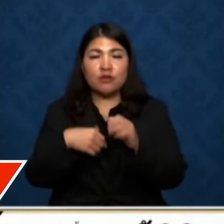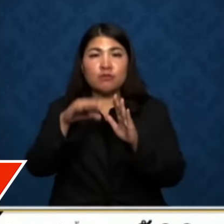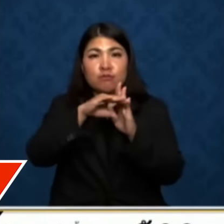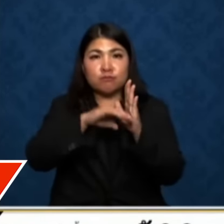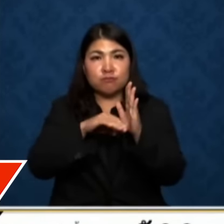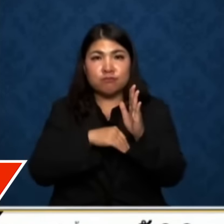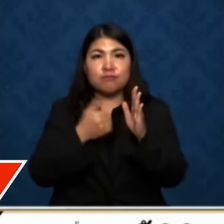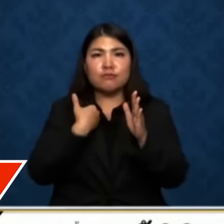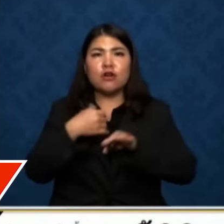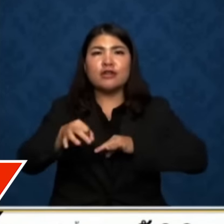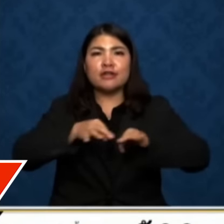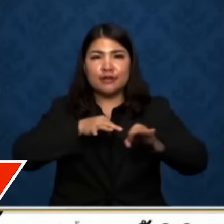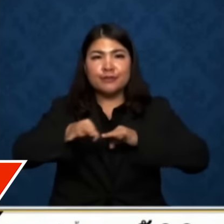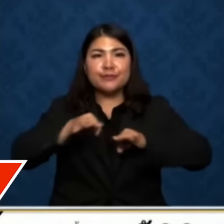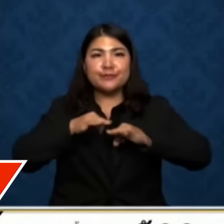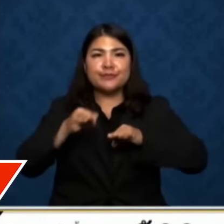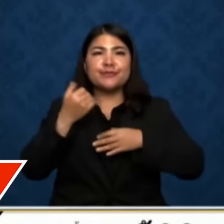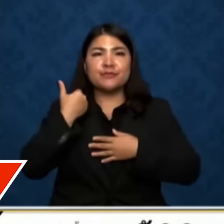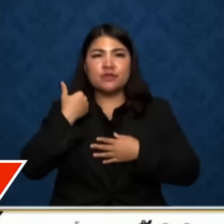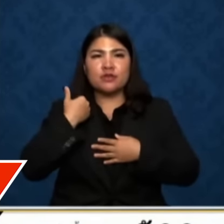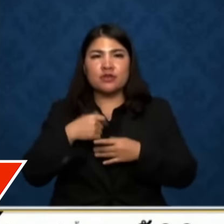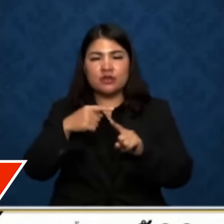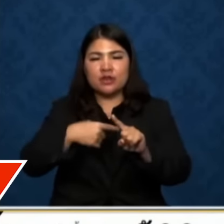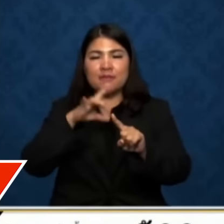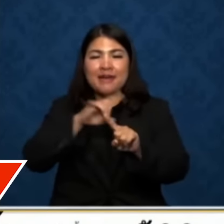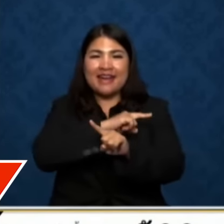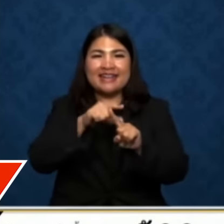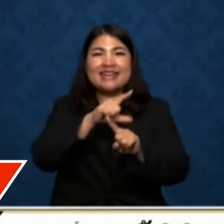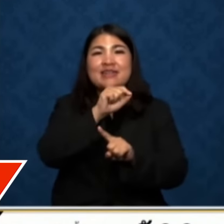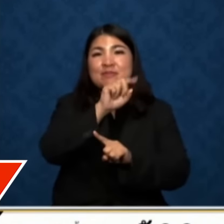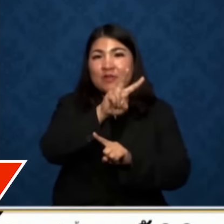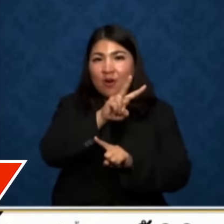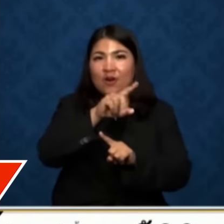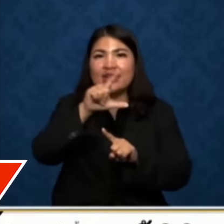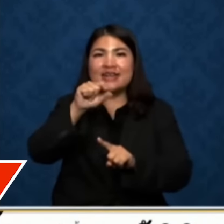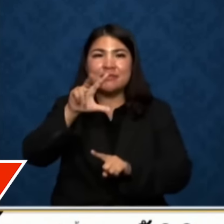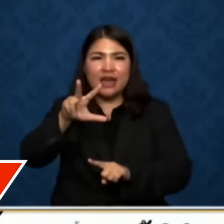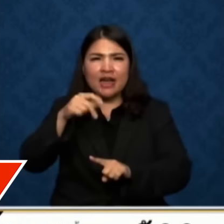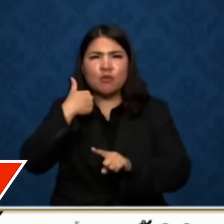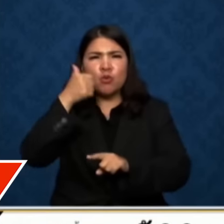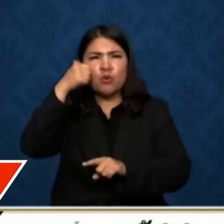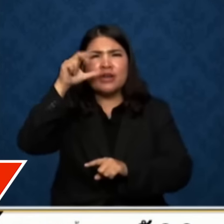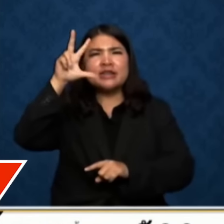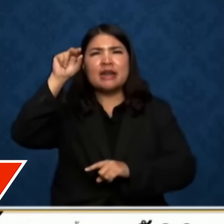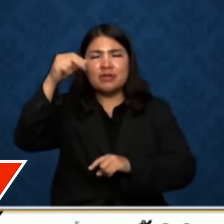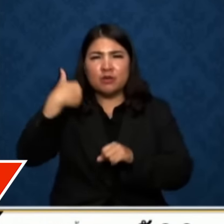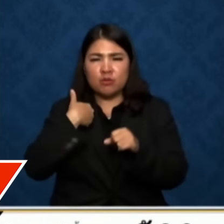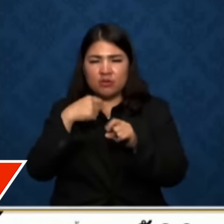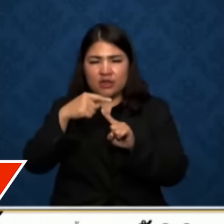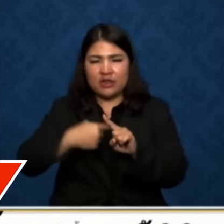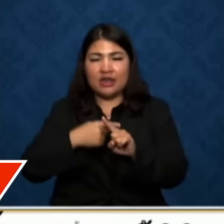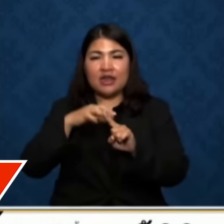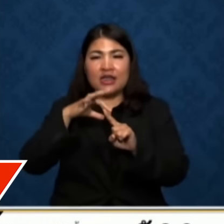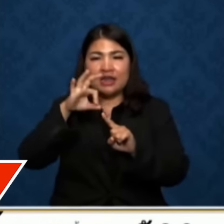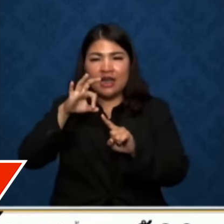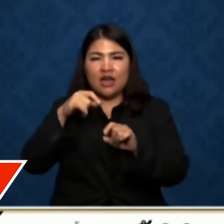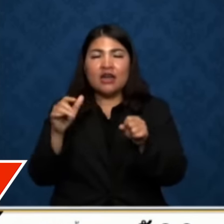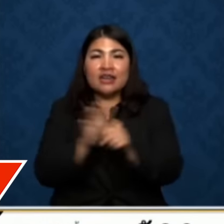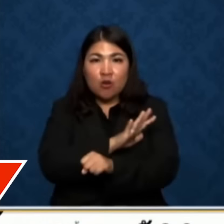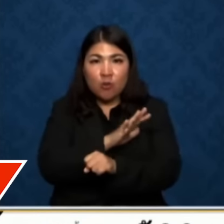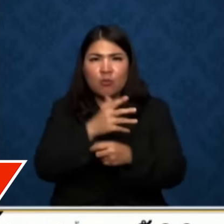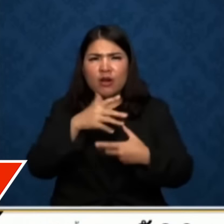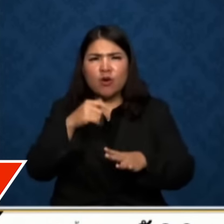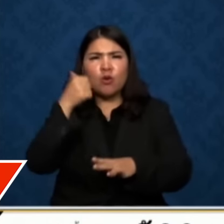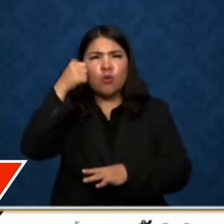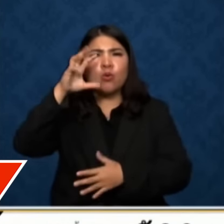ครับท่านประธานครับเมื่อสักครู่ผมบอกแล้วเนาะ22สิงหา23สิงหาครบ30วัน20กันยาครบ60วัน21ตุล